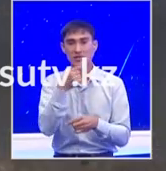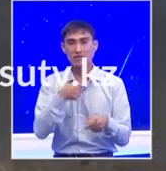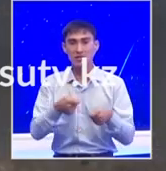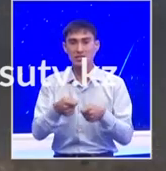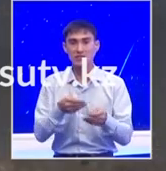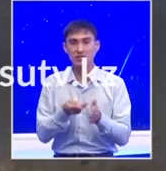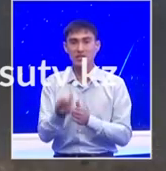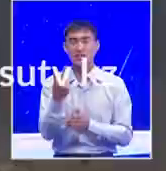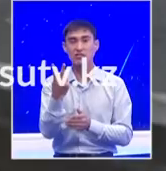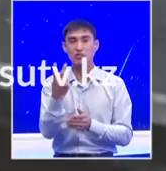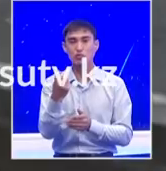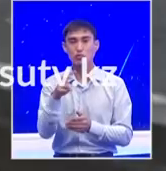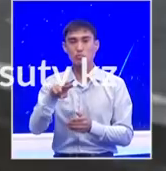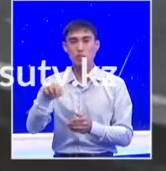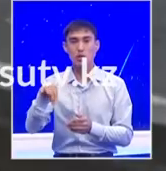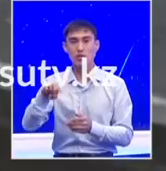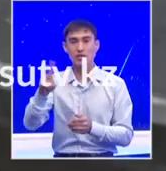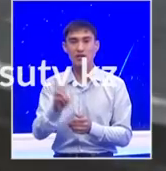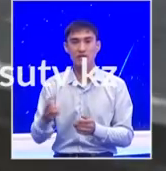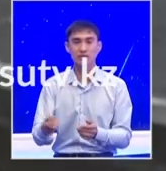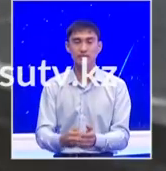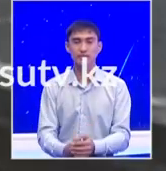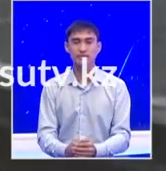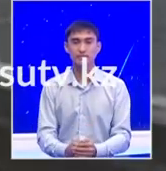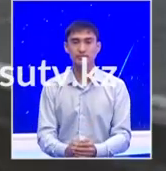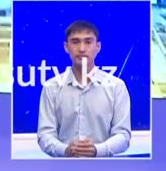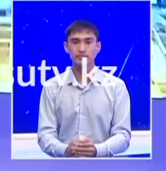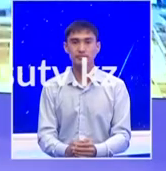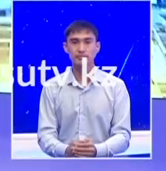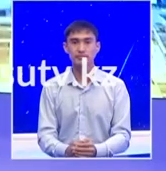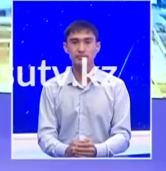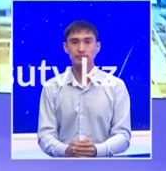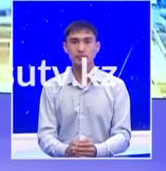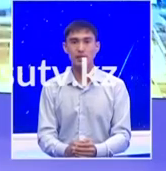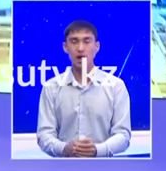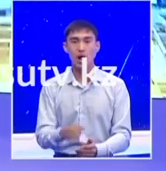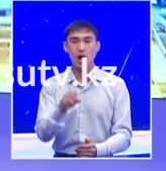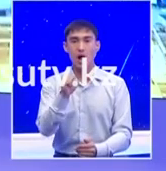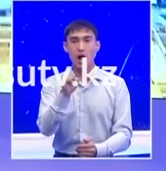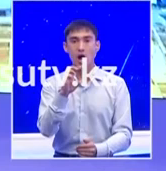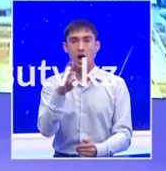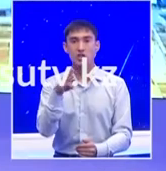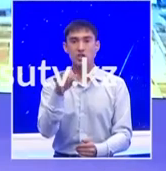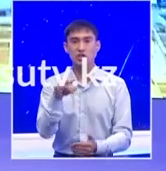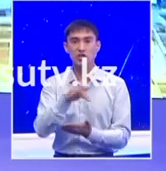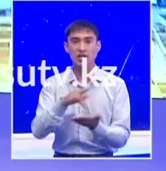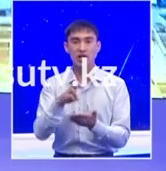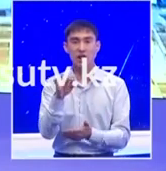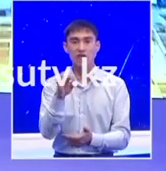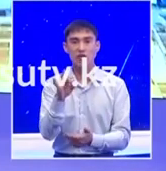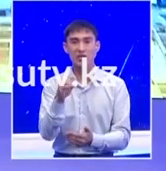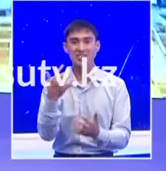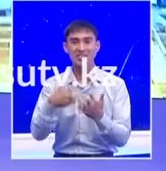200 миллионов евро. В американском штате Калифорния с середины